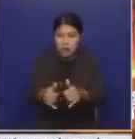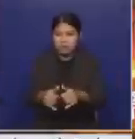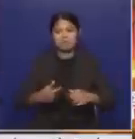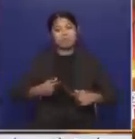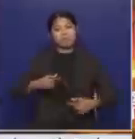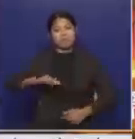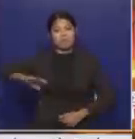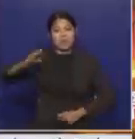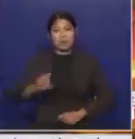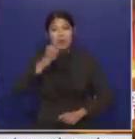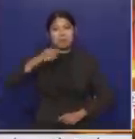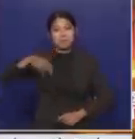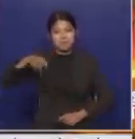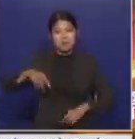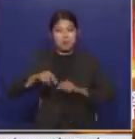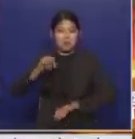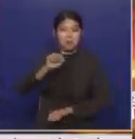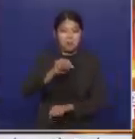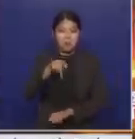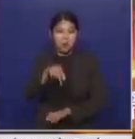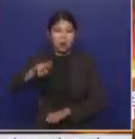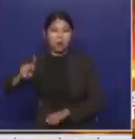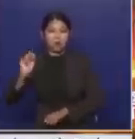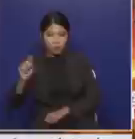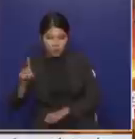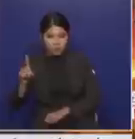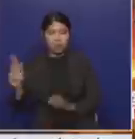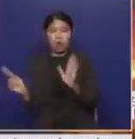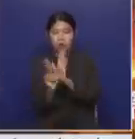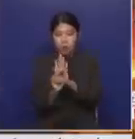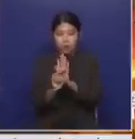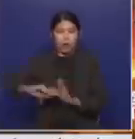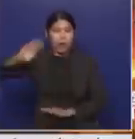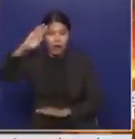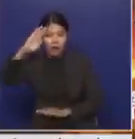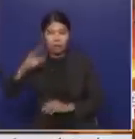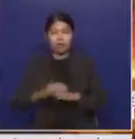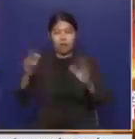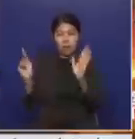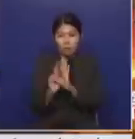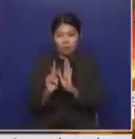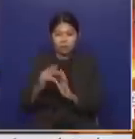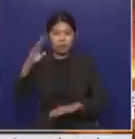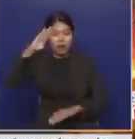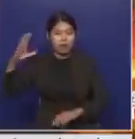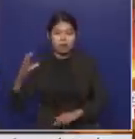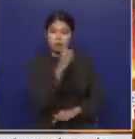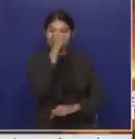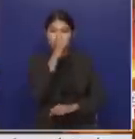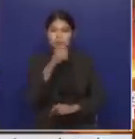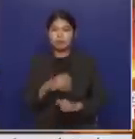ใช้อำนาจพิเศษไม่ว่าจะเป็นการประกาศสถานการณ์ฉุกเฉินร้ายแรงกฎอัยการศึกหรือหนักข้อถึงท่านทำรัฐประหาร